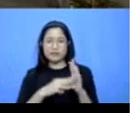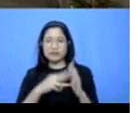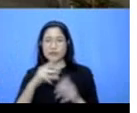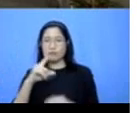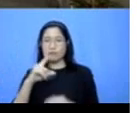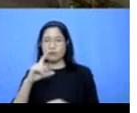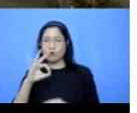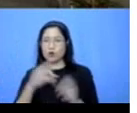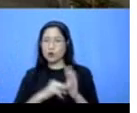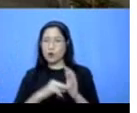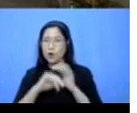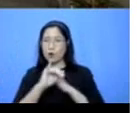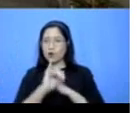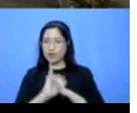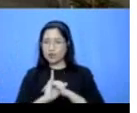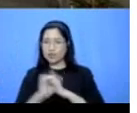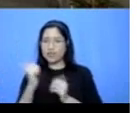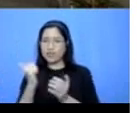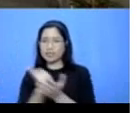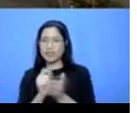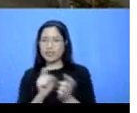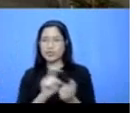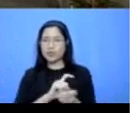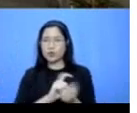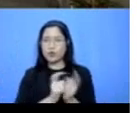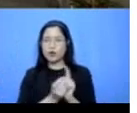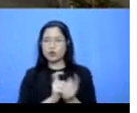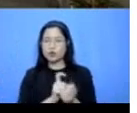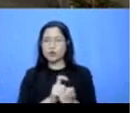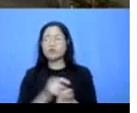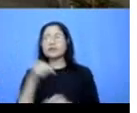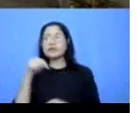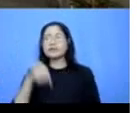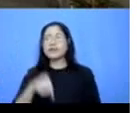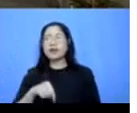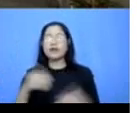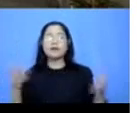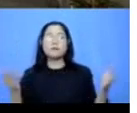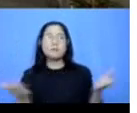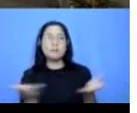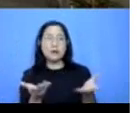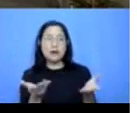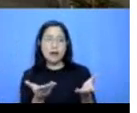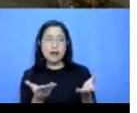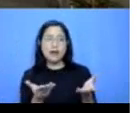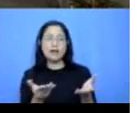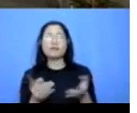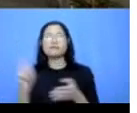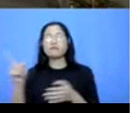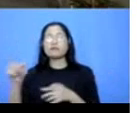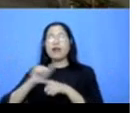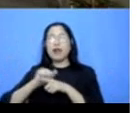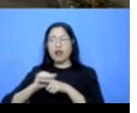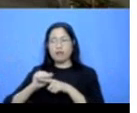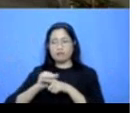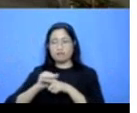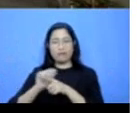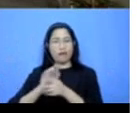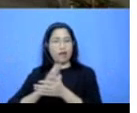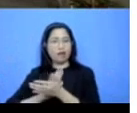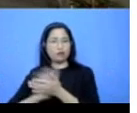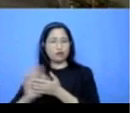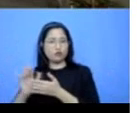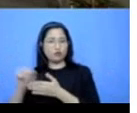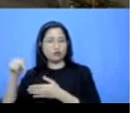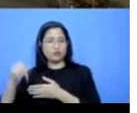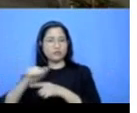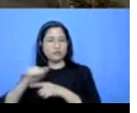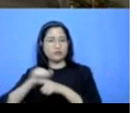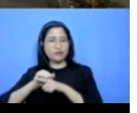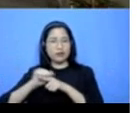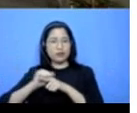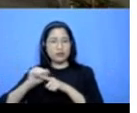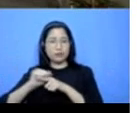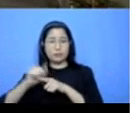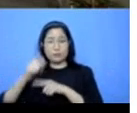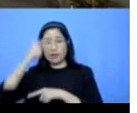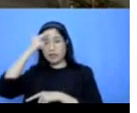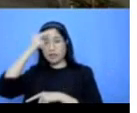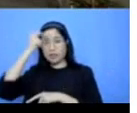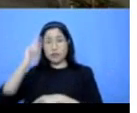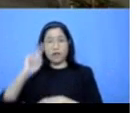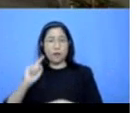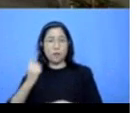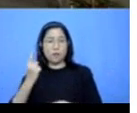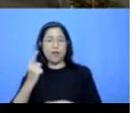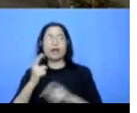Dan sekarang kita akan menuju ke trainingnya. Kita akan langsung belajar nih di pelajaran pertama. Ini adalah sinkronus